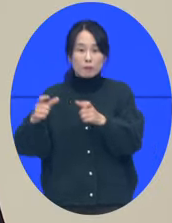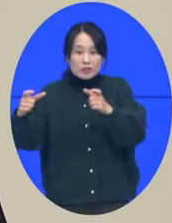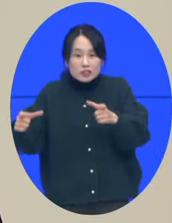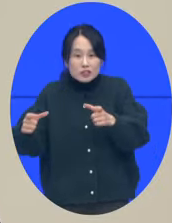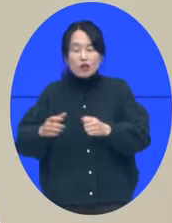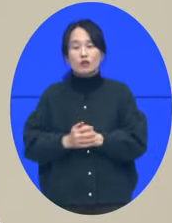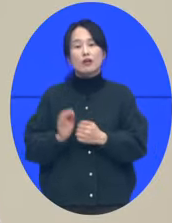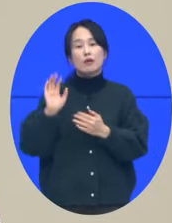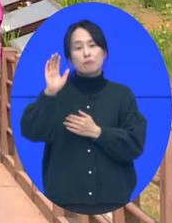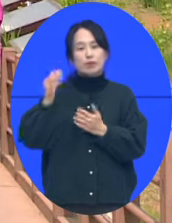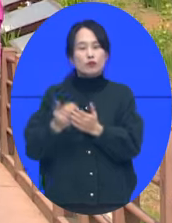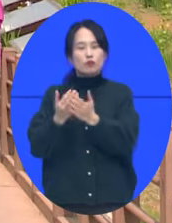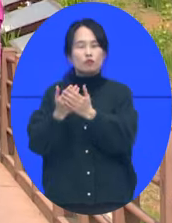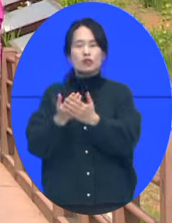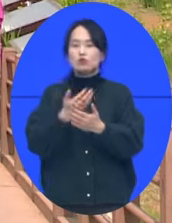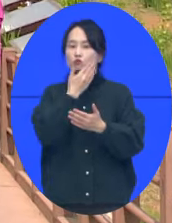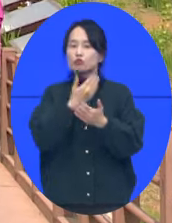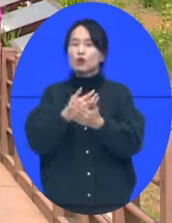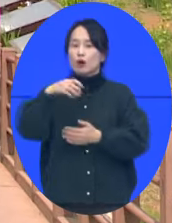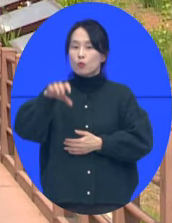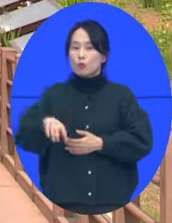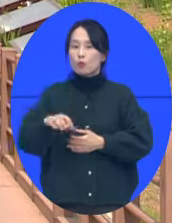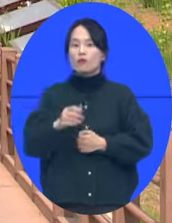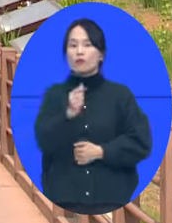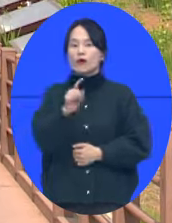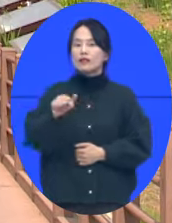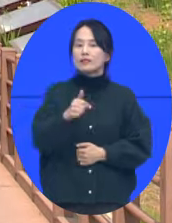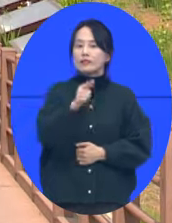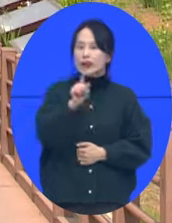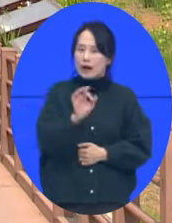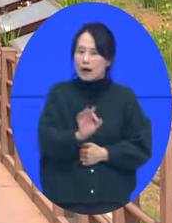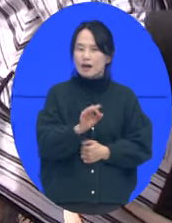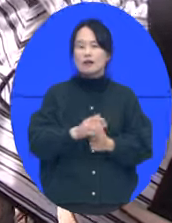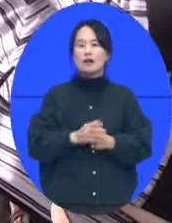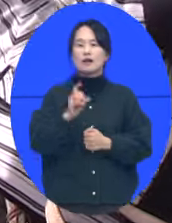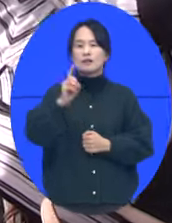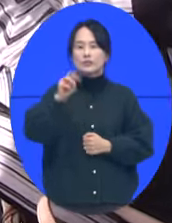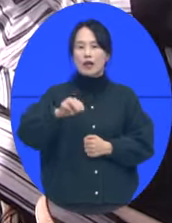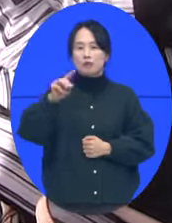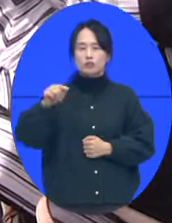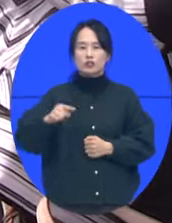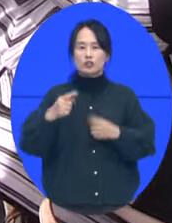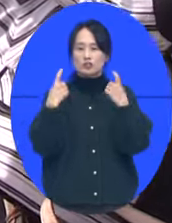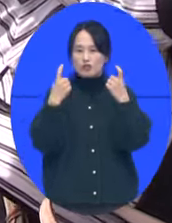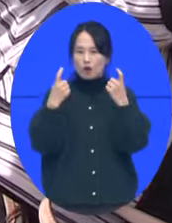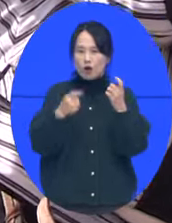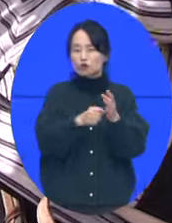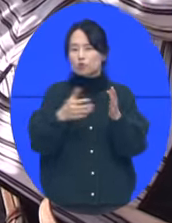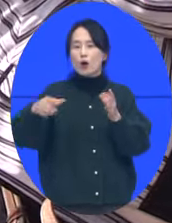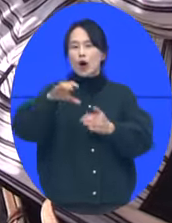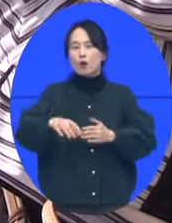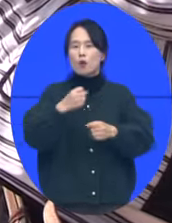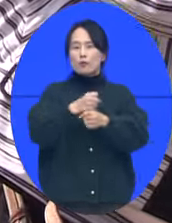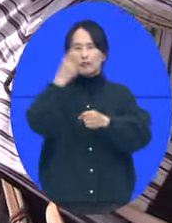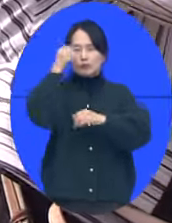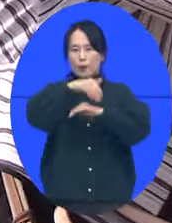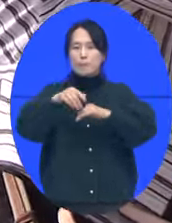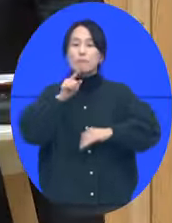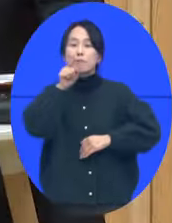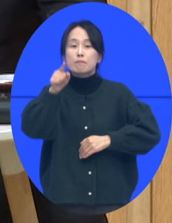특별자치도의 미래성장 거점으로서 한강하구 DMG 글로벌 관광 명소로 조성할 계획이라고